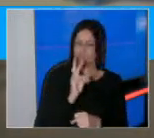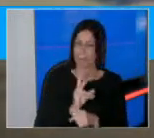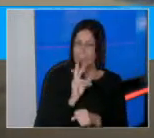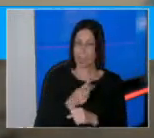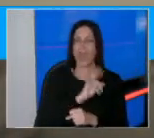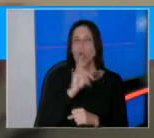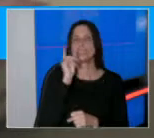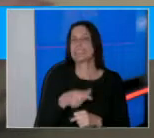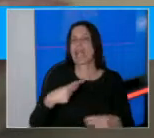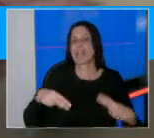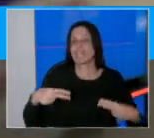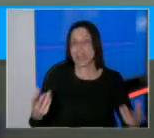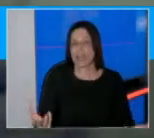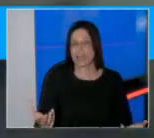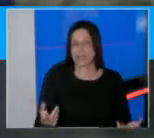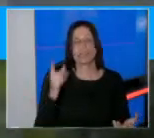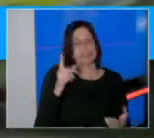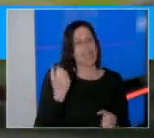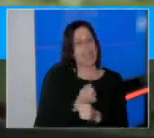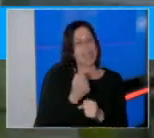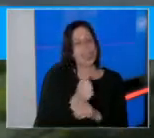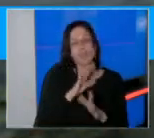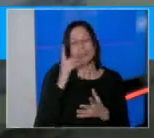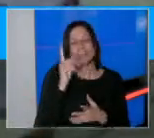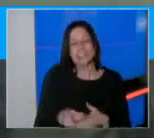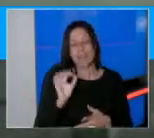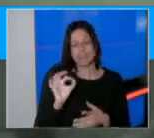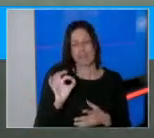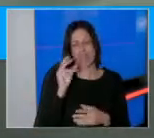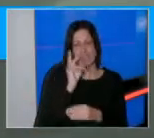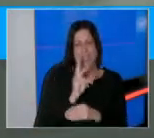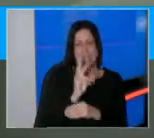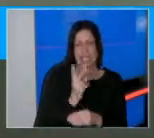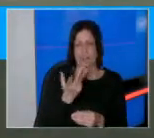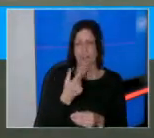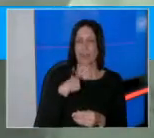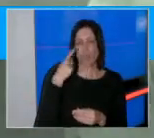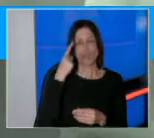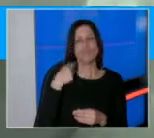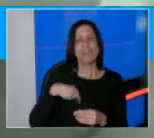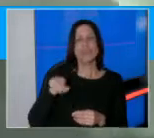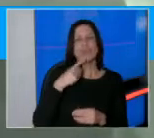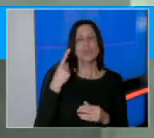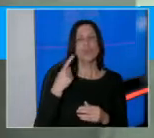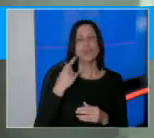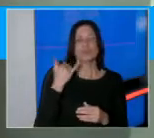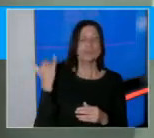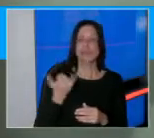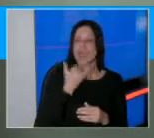אבל לא צריך לפחד ממנו, צריך לעשות את מה שצריך בשביל להיזהר. ואני חושב שאנחנו בכל פעם